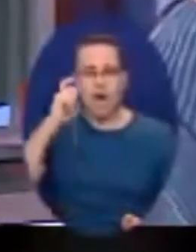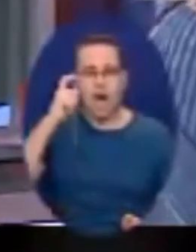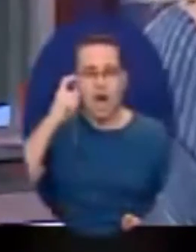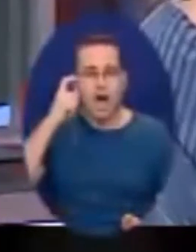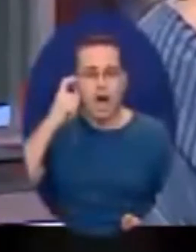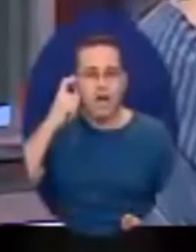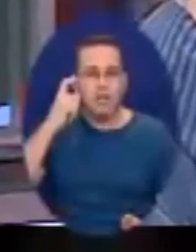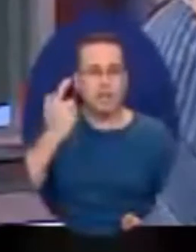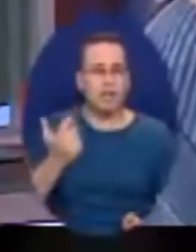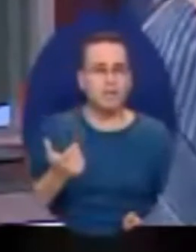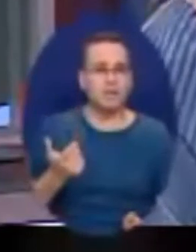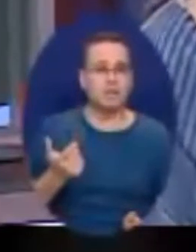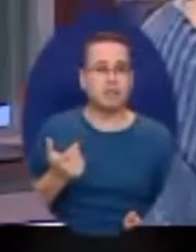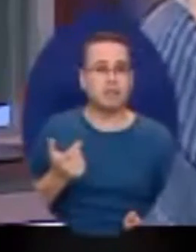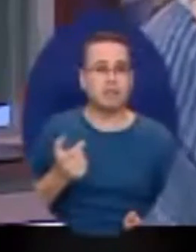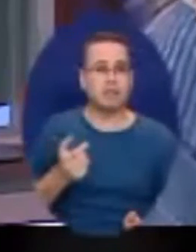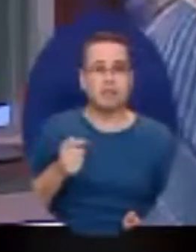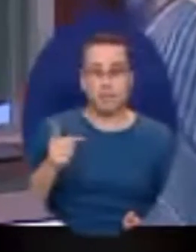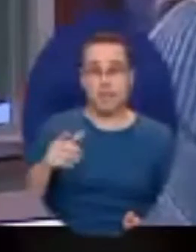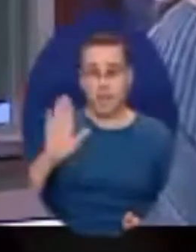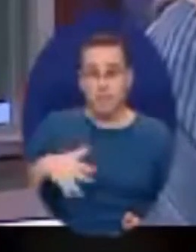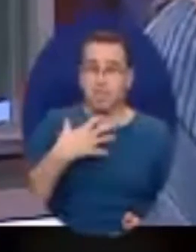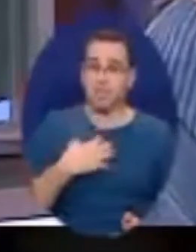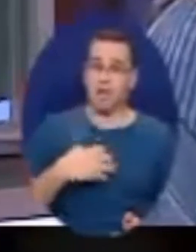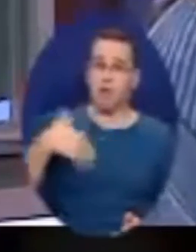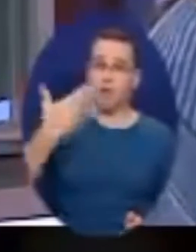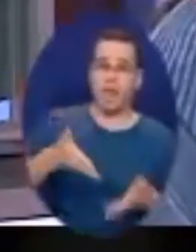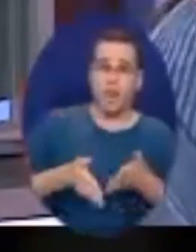סמויים, הרבה פעמים דיכאון לאחר לידה,